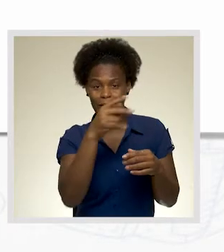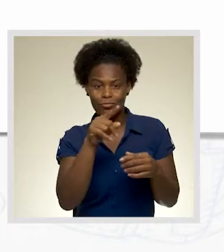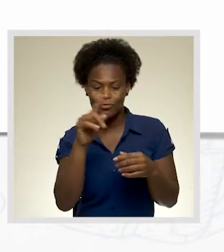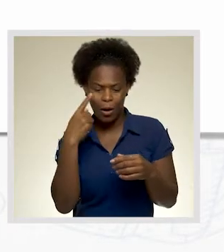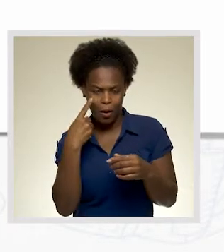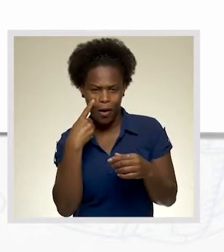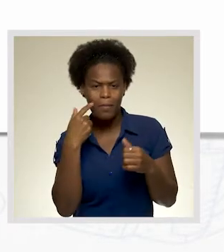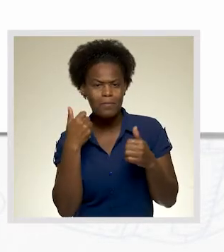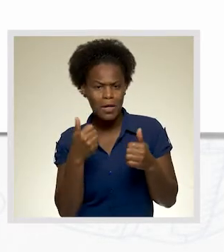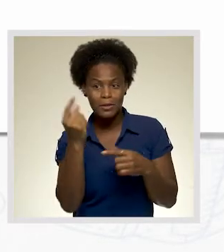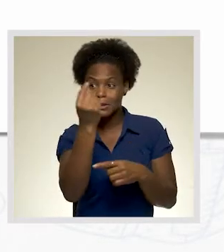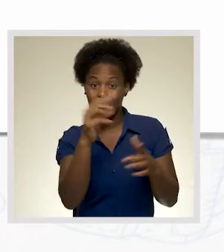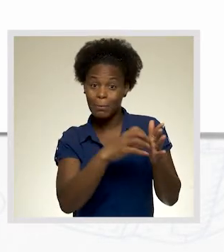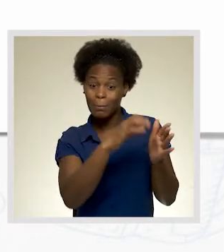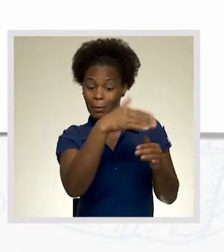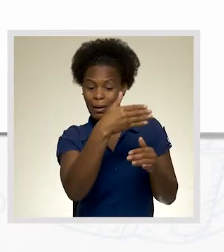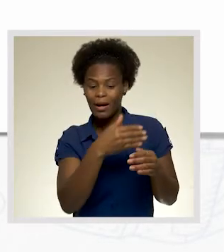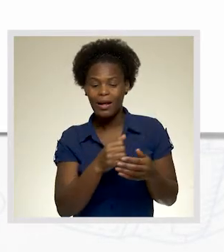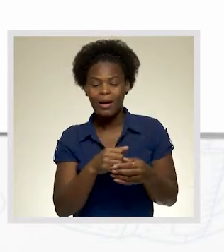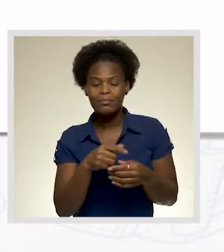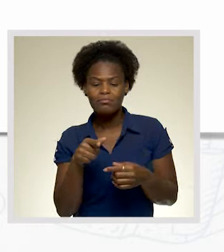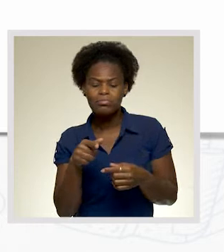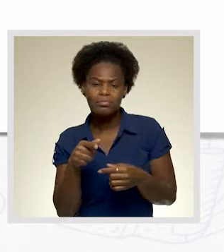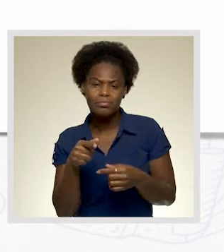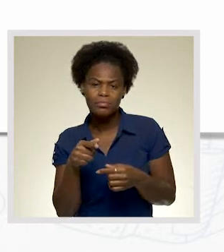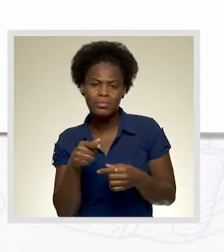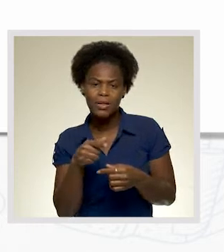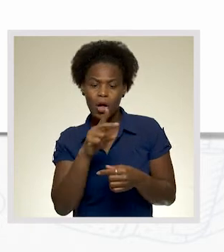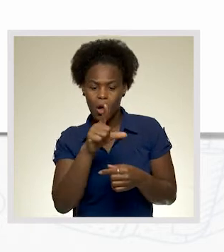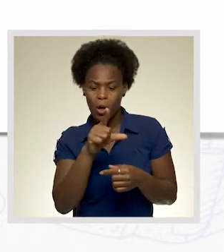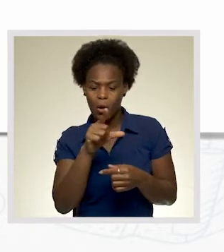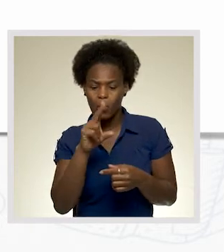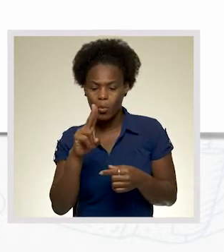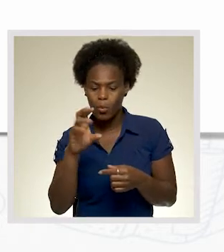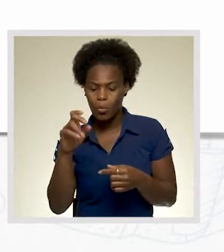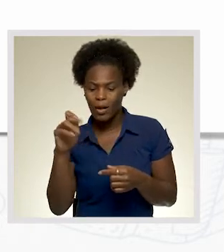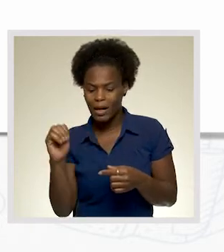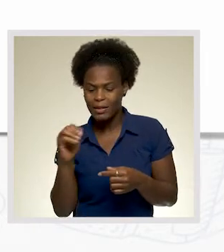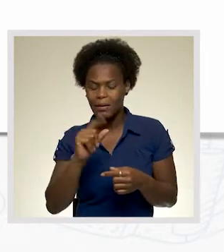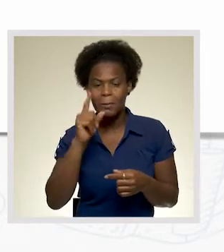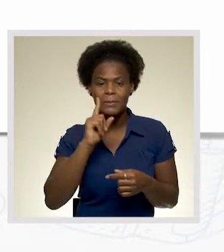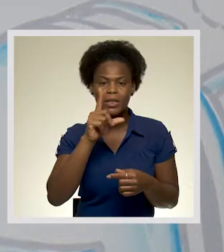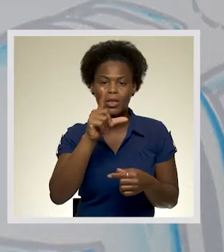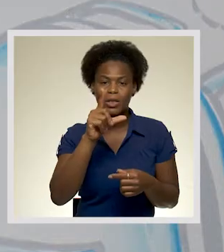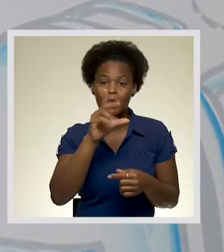on reconnaît bien sûr Lucas et Julie qui sont à côté d'un